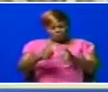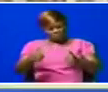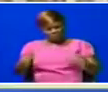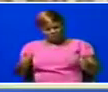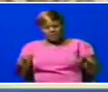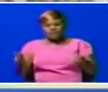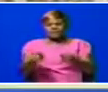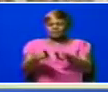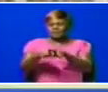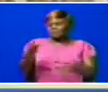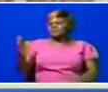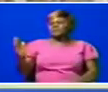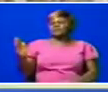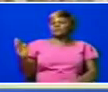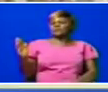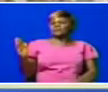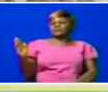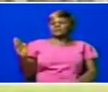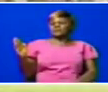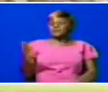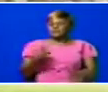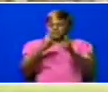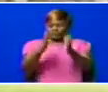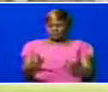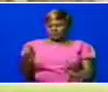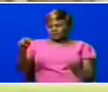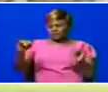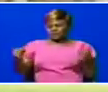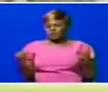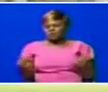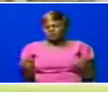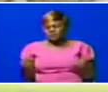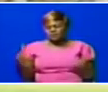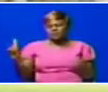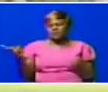manani ikiwemo usalama. George Maringa, KTN News, Nairobi.